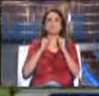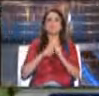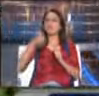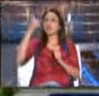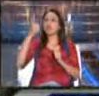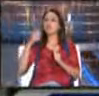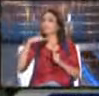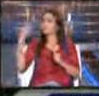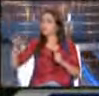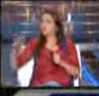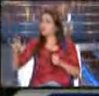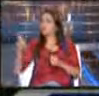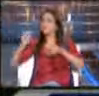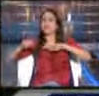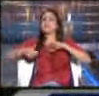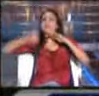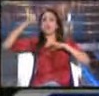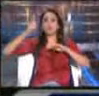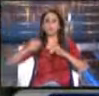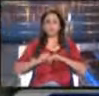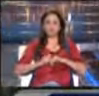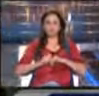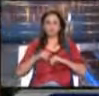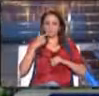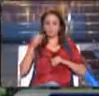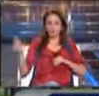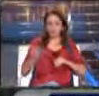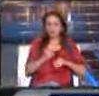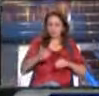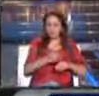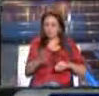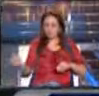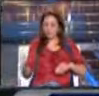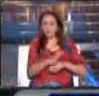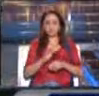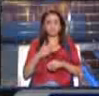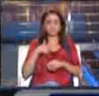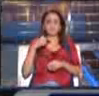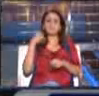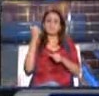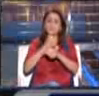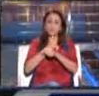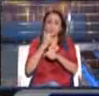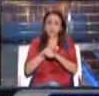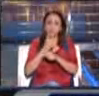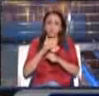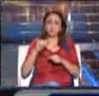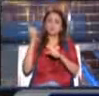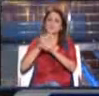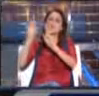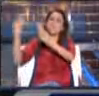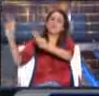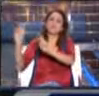فكره اللي مسؤول عن ده واحد عمل تحويله غلط عمل تحويله صح. انا بطالب كل اللي بيشتغلوا في التحويله ما